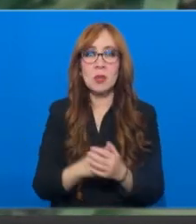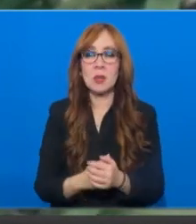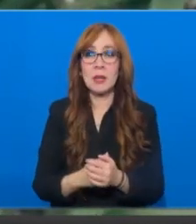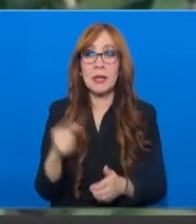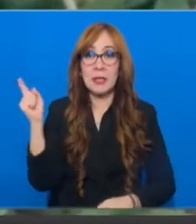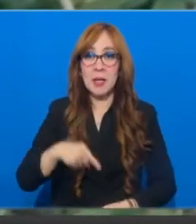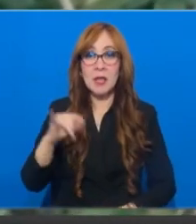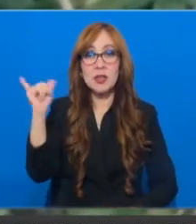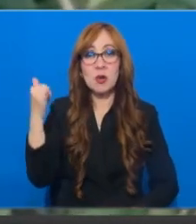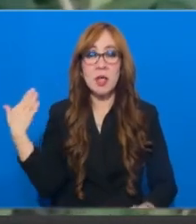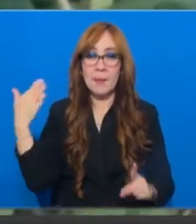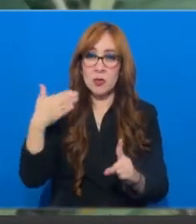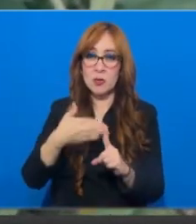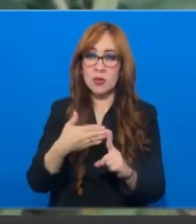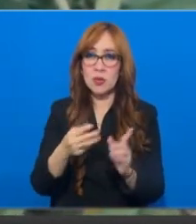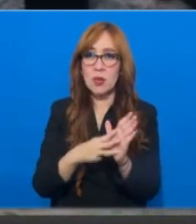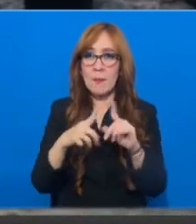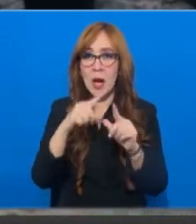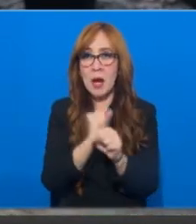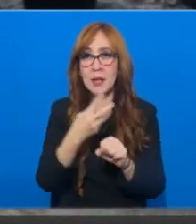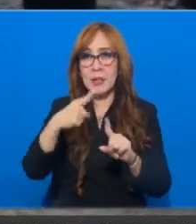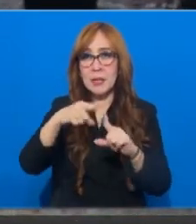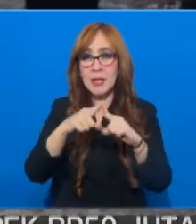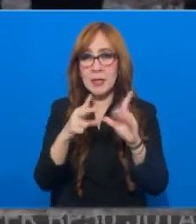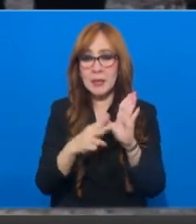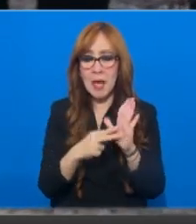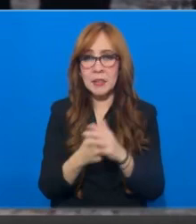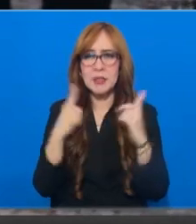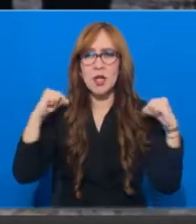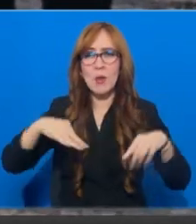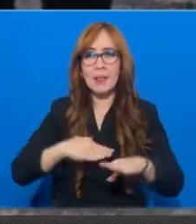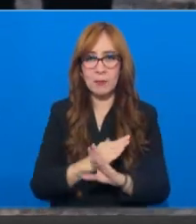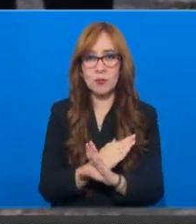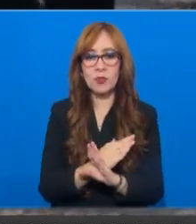Yogyakarta menuju Magetan, Jawa Timur, dan selanjutnya hendak bersilaturahmi lebaran dengan